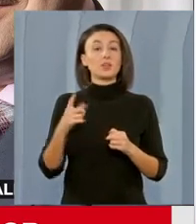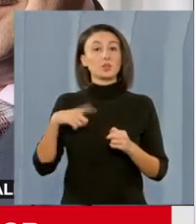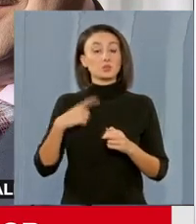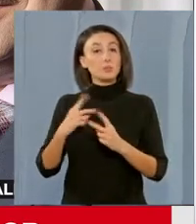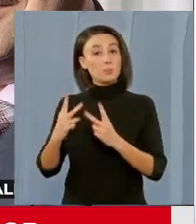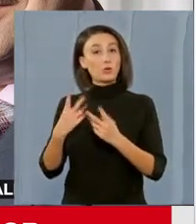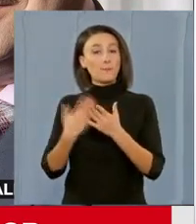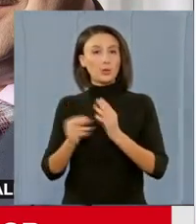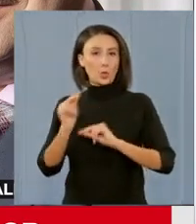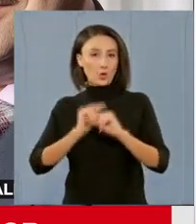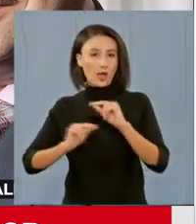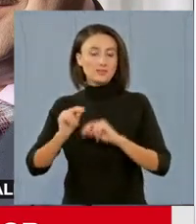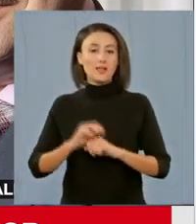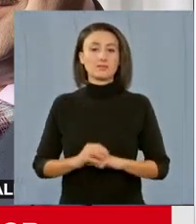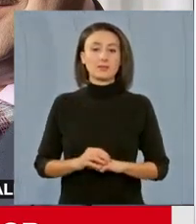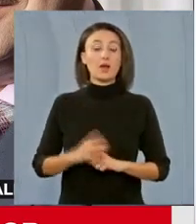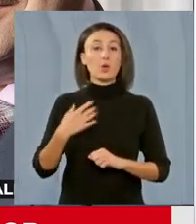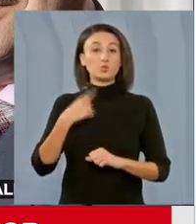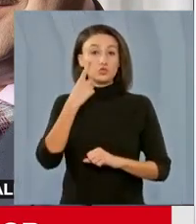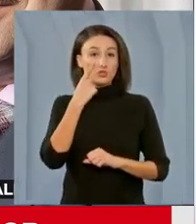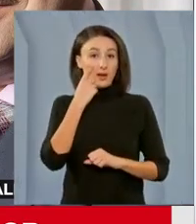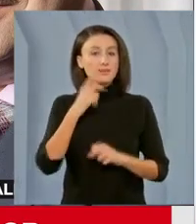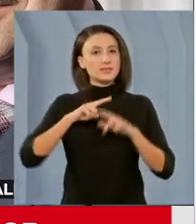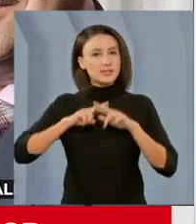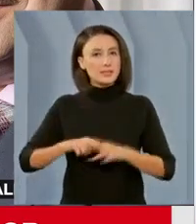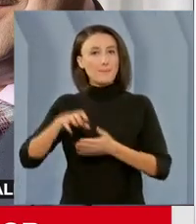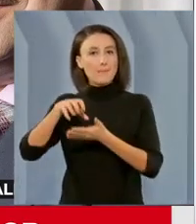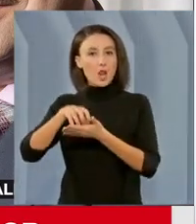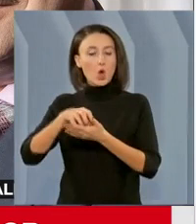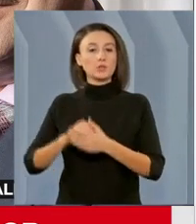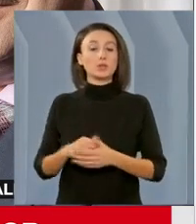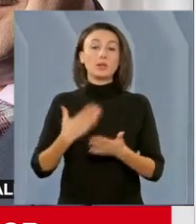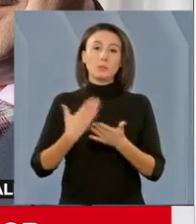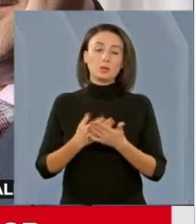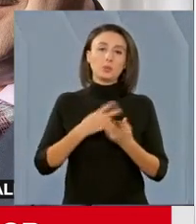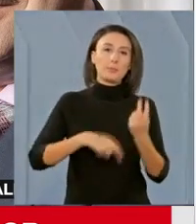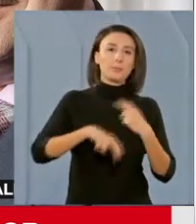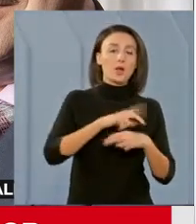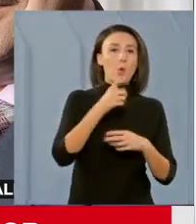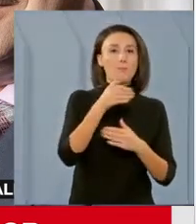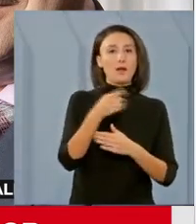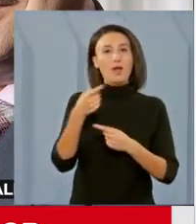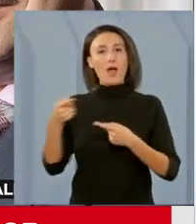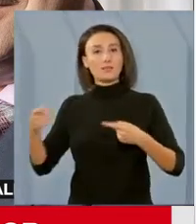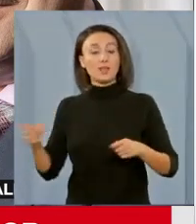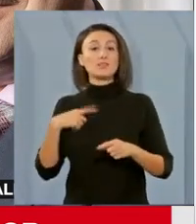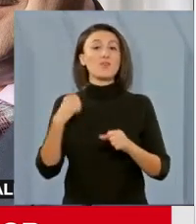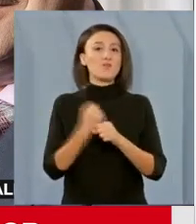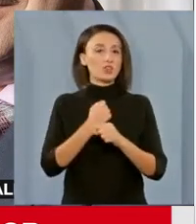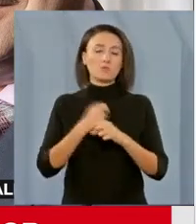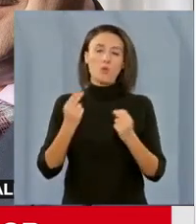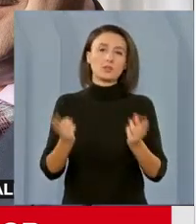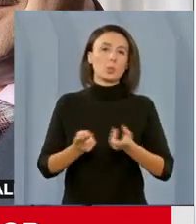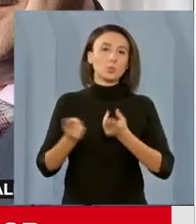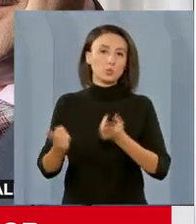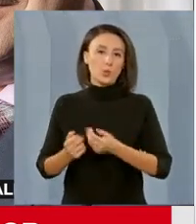vitale organizațiilor. Drept urmare, au încercat să-i țină pe loc, pentru că migrarea acestora de la o companie la alta se face foarte